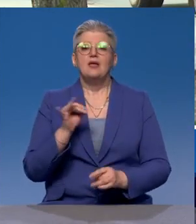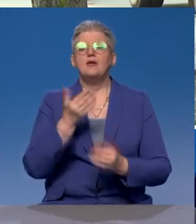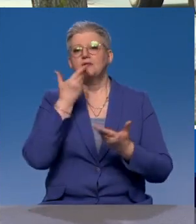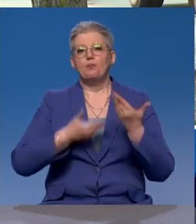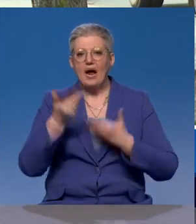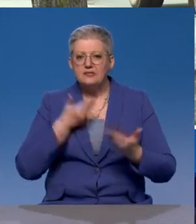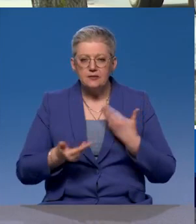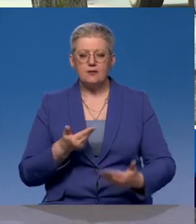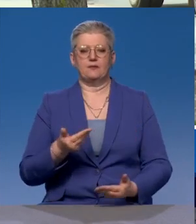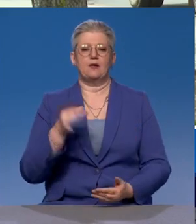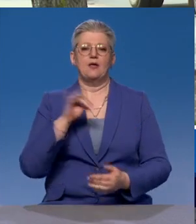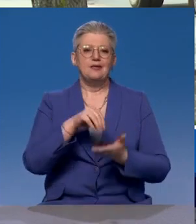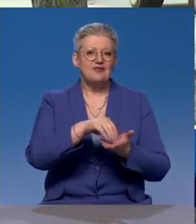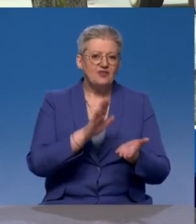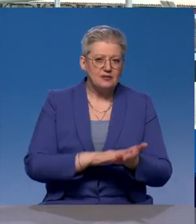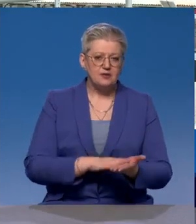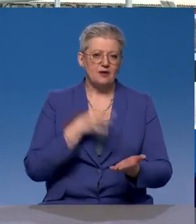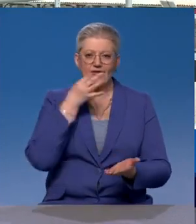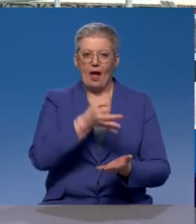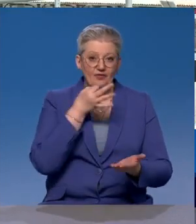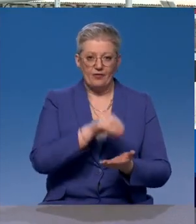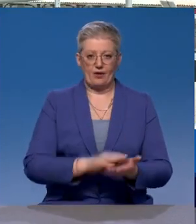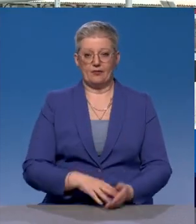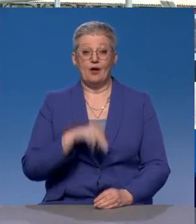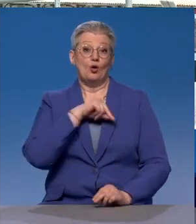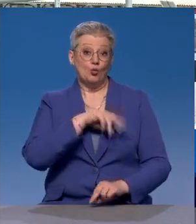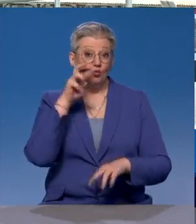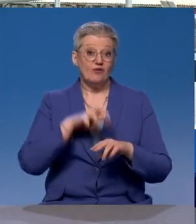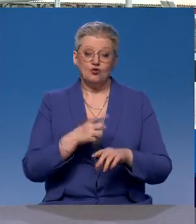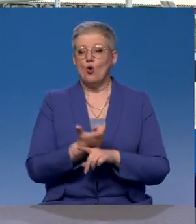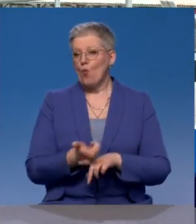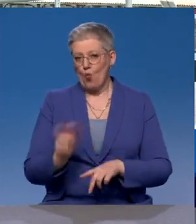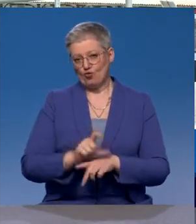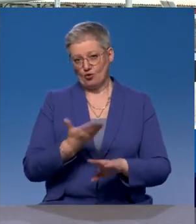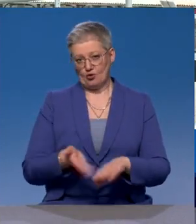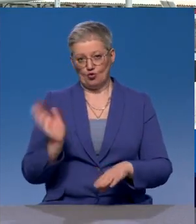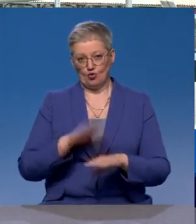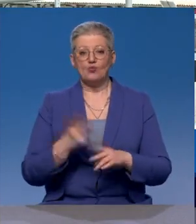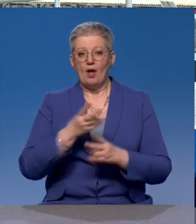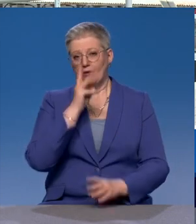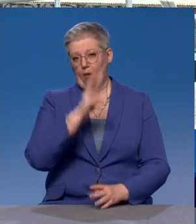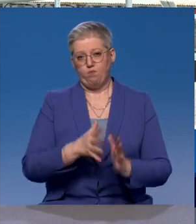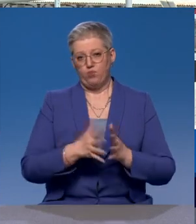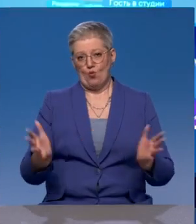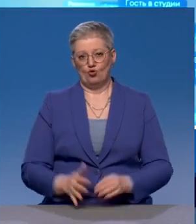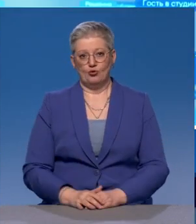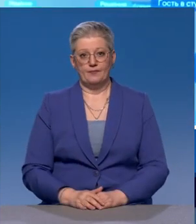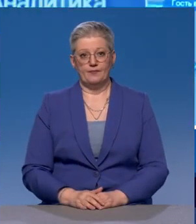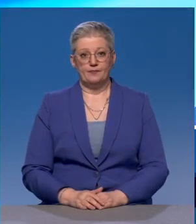и зафиксировать мои ответы. Труд врачей очень тяжелый. Нужно им больше платить, на мой взгляд.